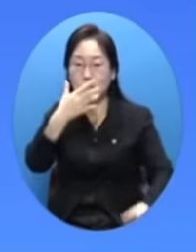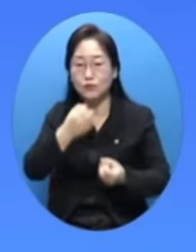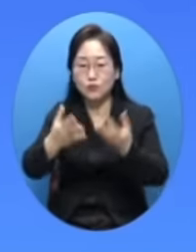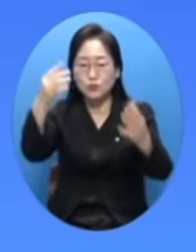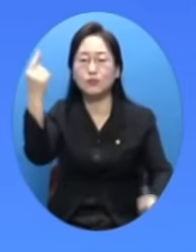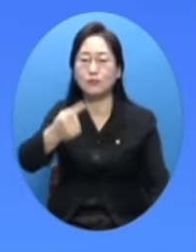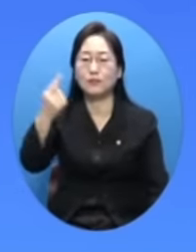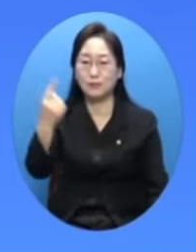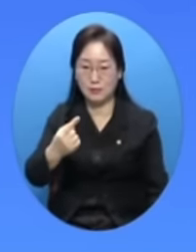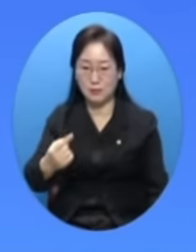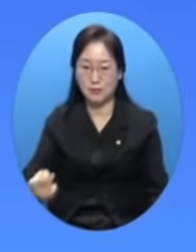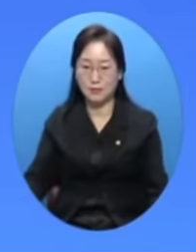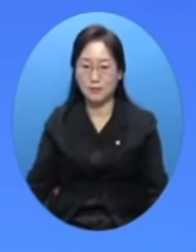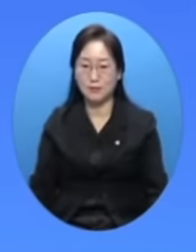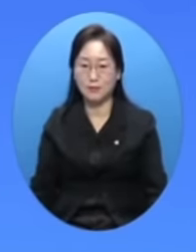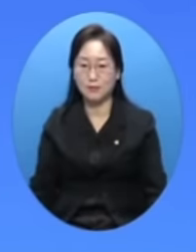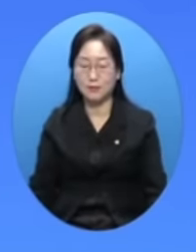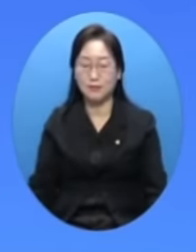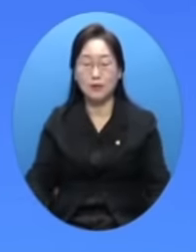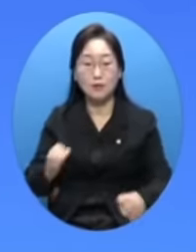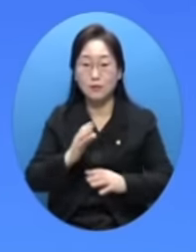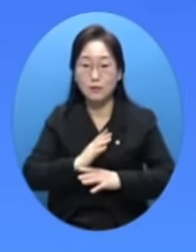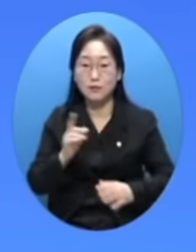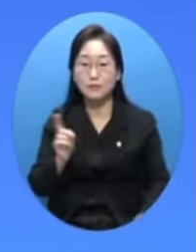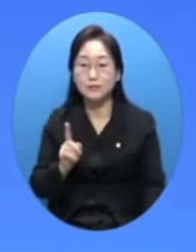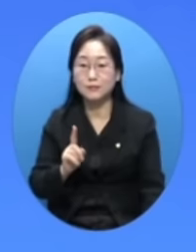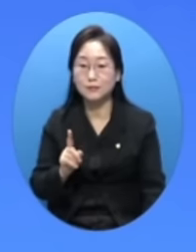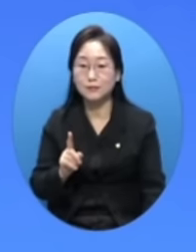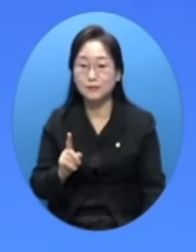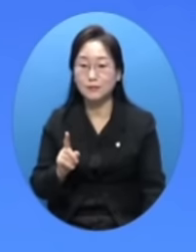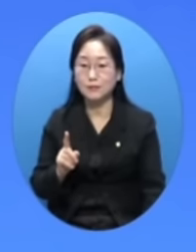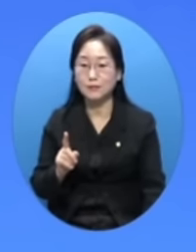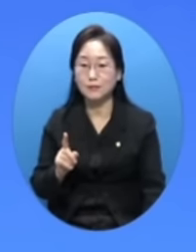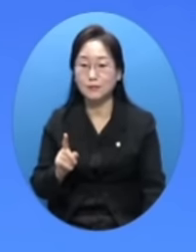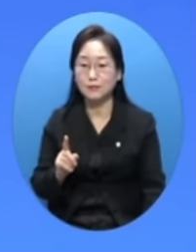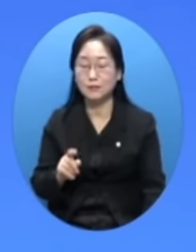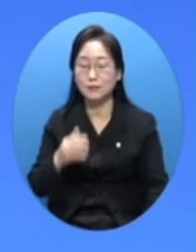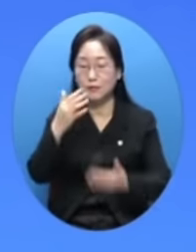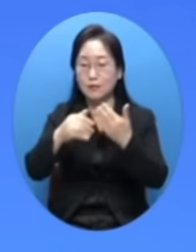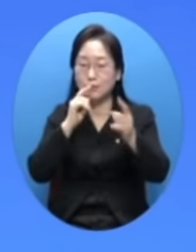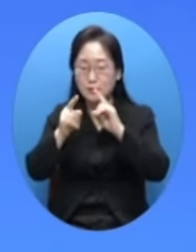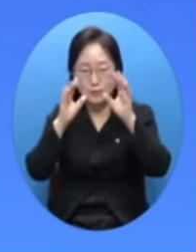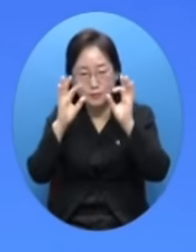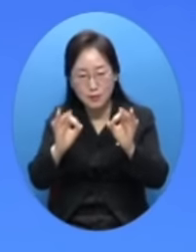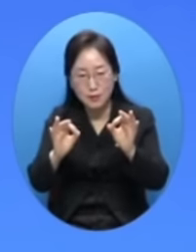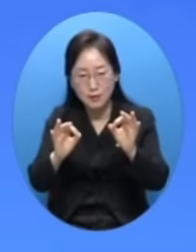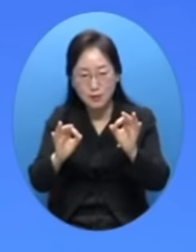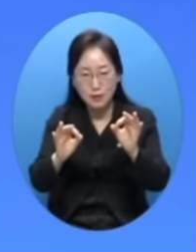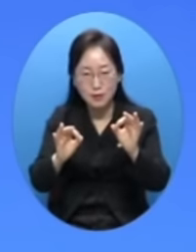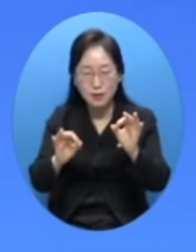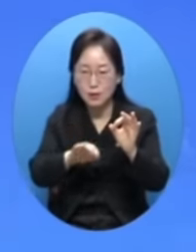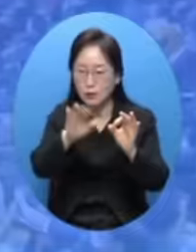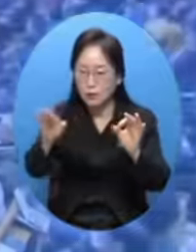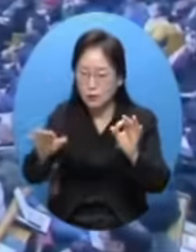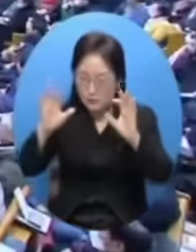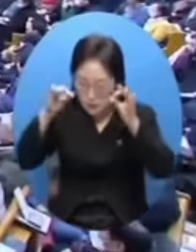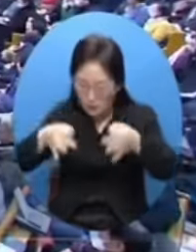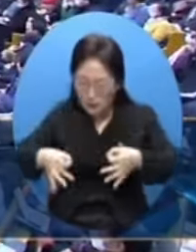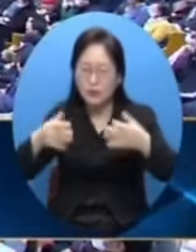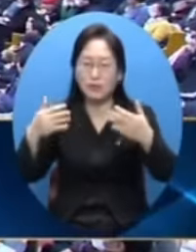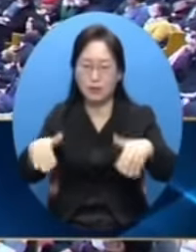임하게 되는 것입니다 근데 놀라운 것은 오늘 말씀 보니까 우리가 아주 연약한 존재인데